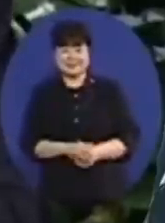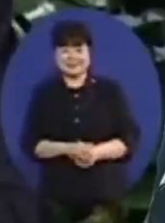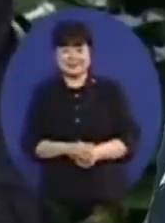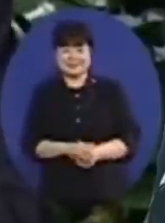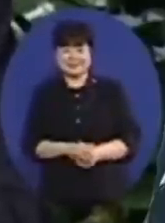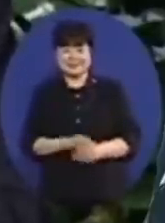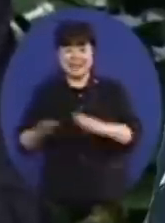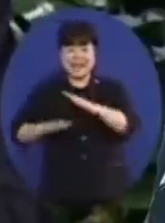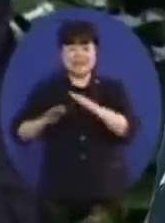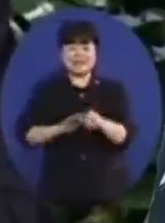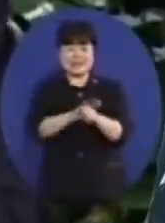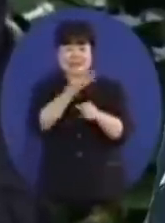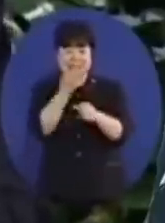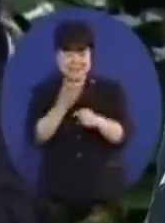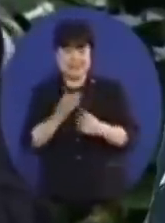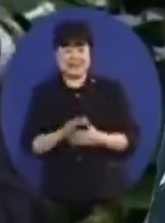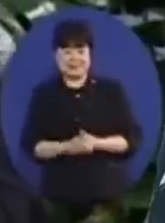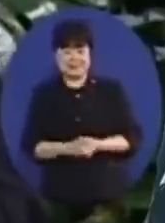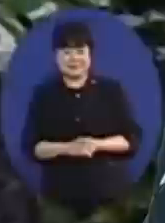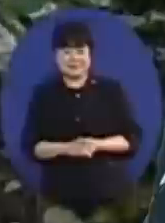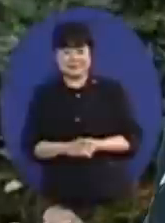내 가정을 사랑하자